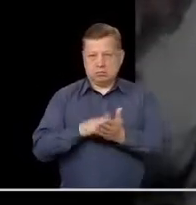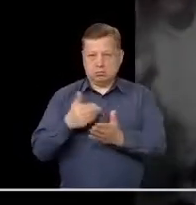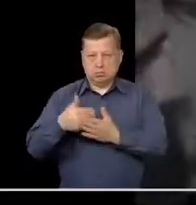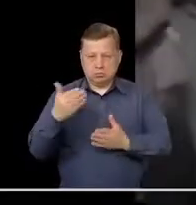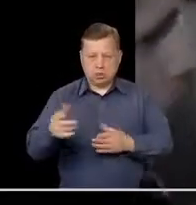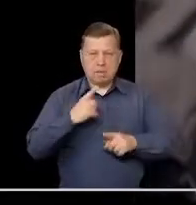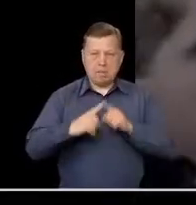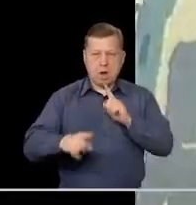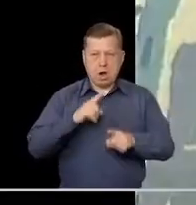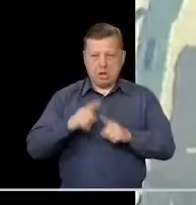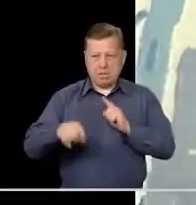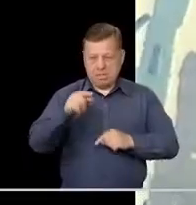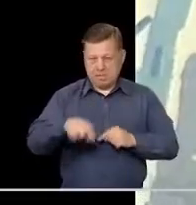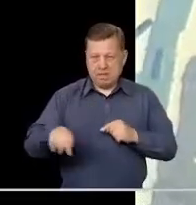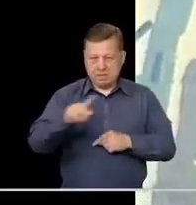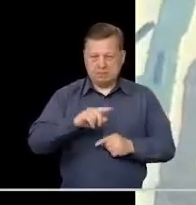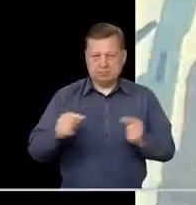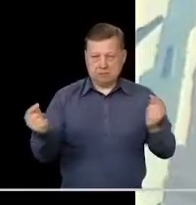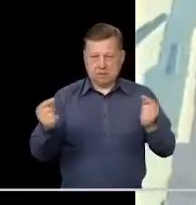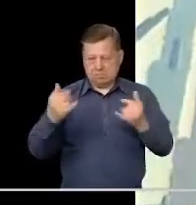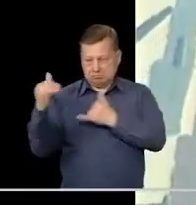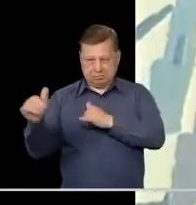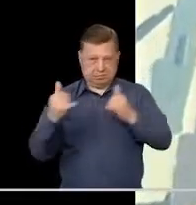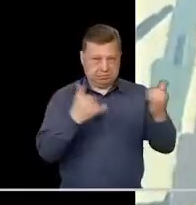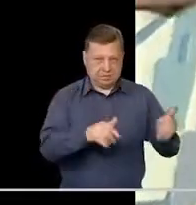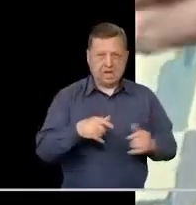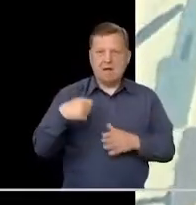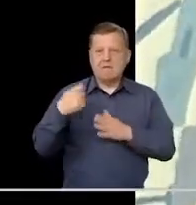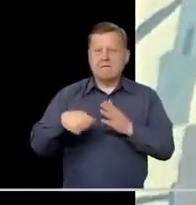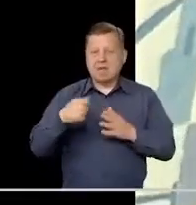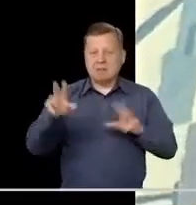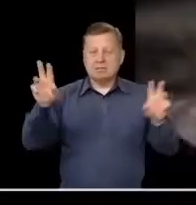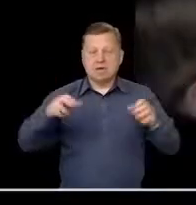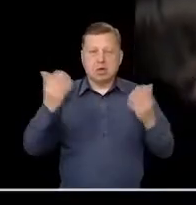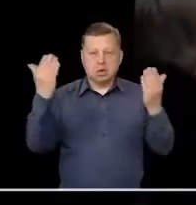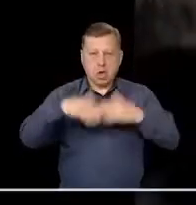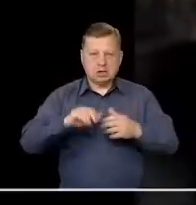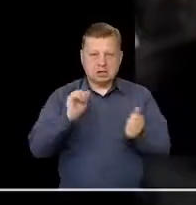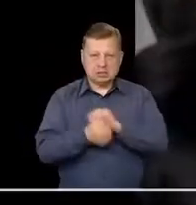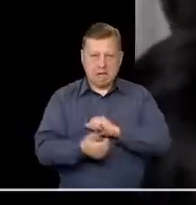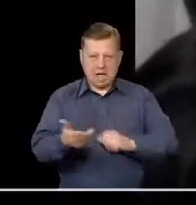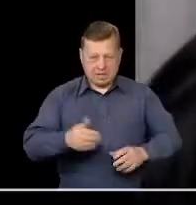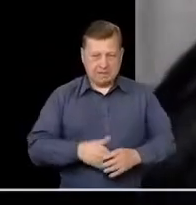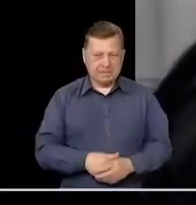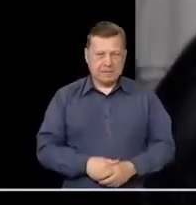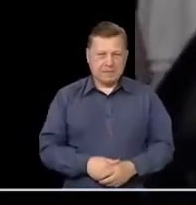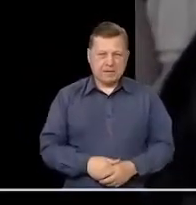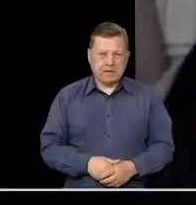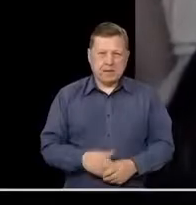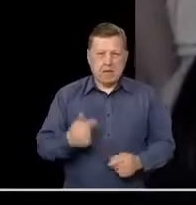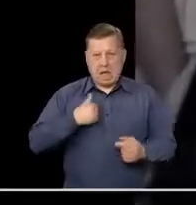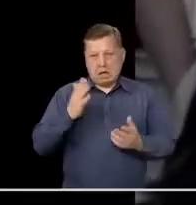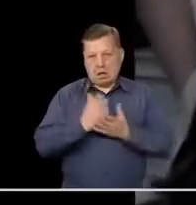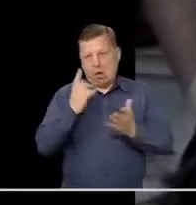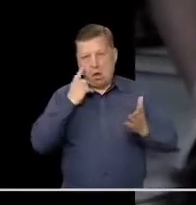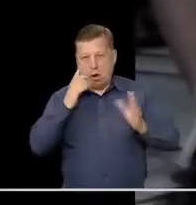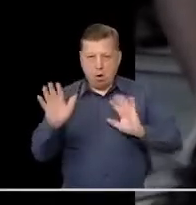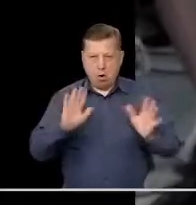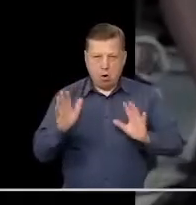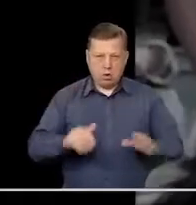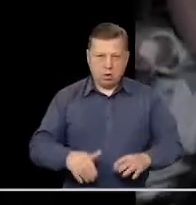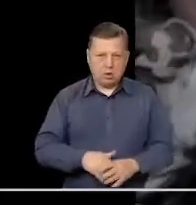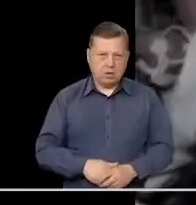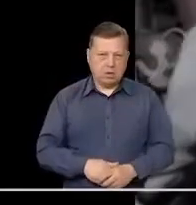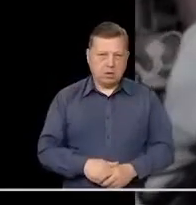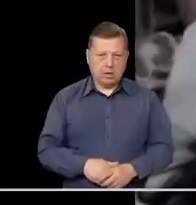takiego polityczno-medialnego sprzężenia pokazany w filmie Nocna Zmiana. Ja sobie tutaj spekuluję. Okaże się, że